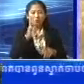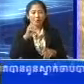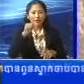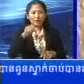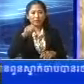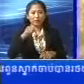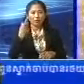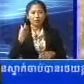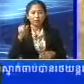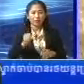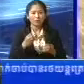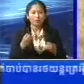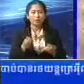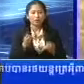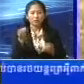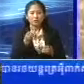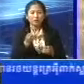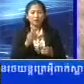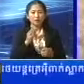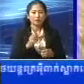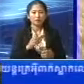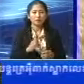ដែលបានដាំដុះស្រូវជាច្រើនប្រភេទក្នុងនោះរួ